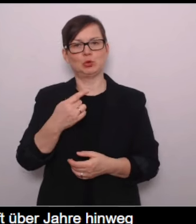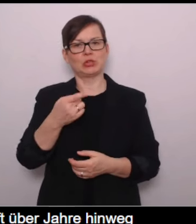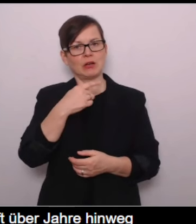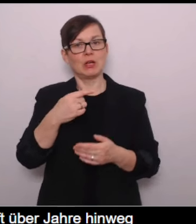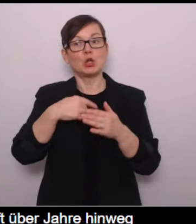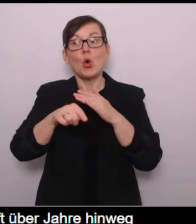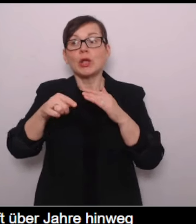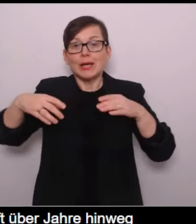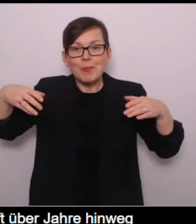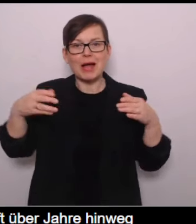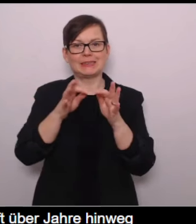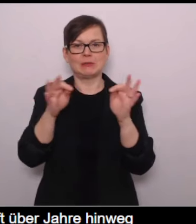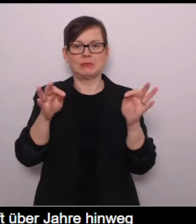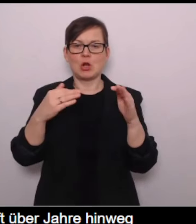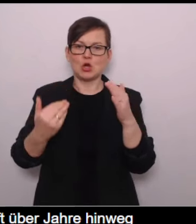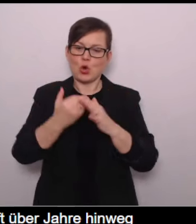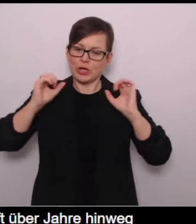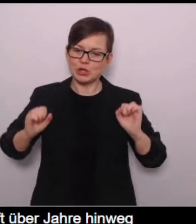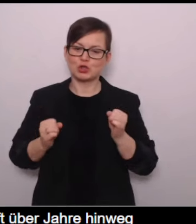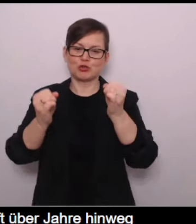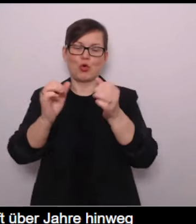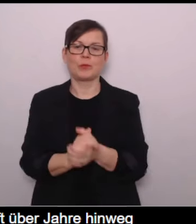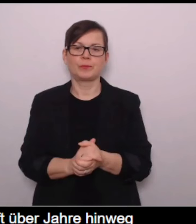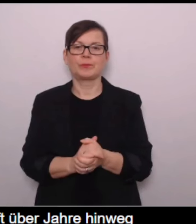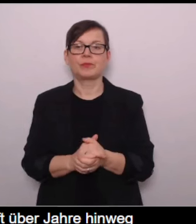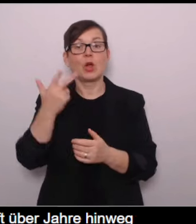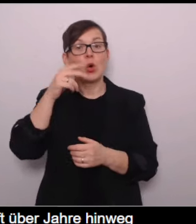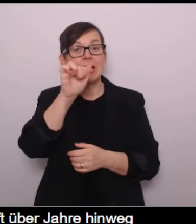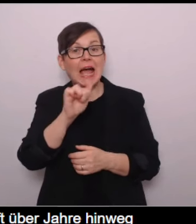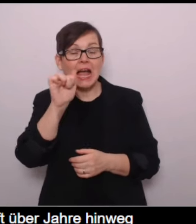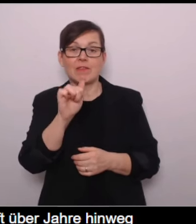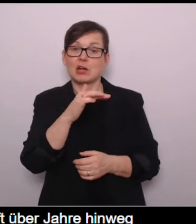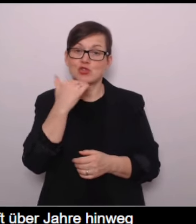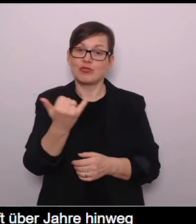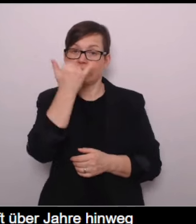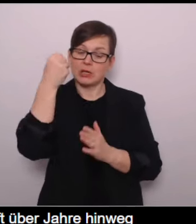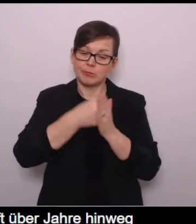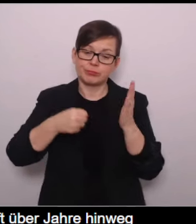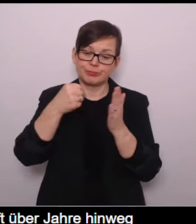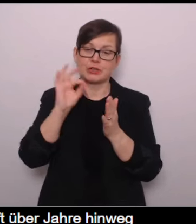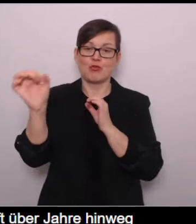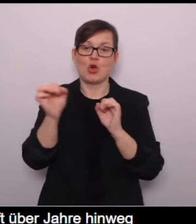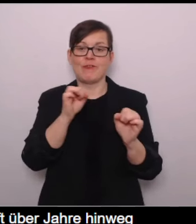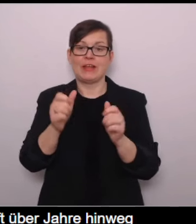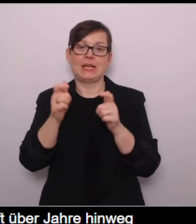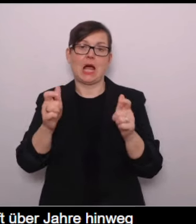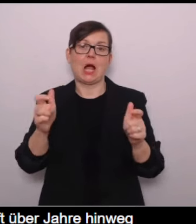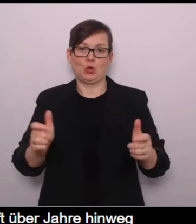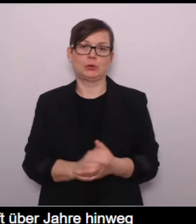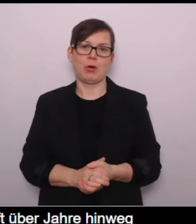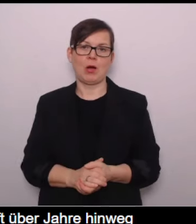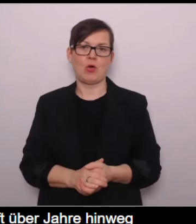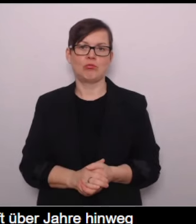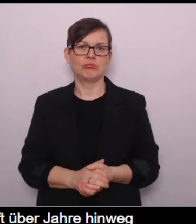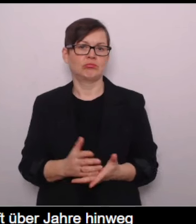teile ich nicht, ganz im Gegenteil. Ich finde eher, dass durch unsere gemeinsamen Maßnahmen es einen neuen Schwung gegeben hat. Im Übrigen war Hubert Aiwanger auch